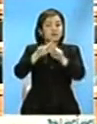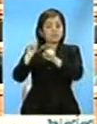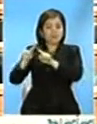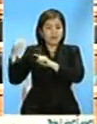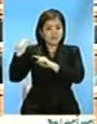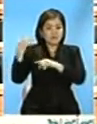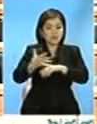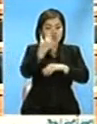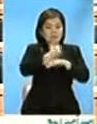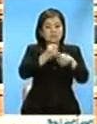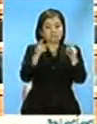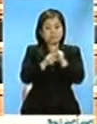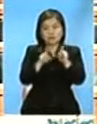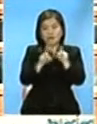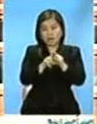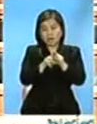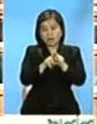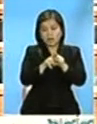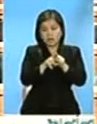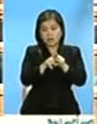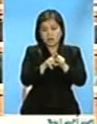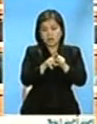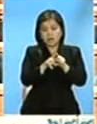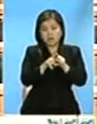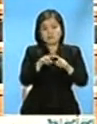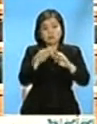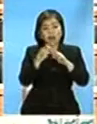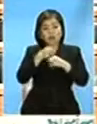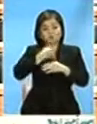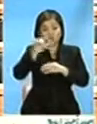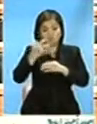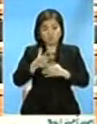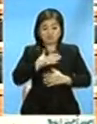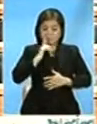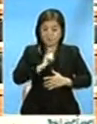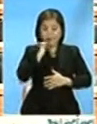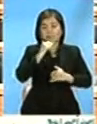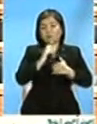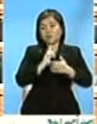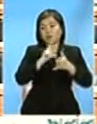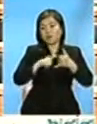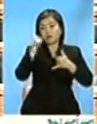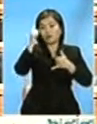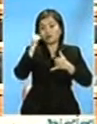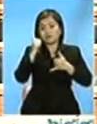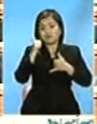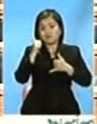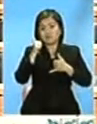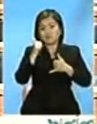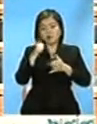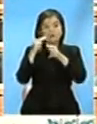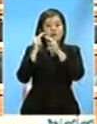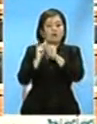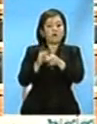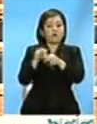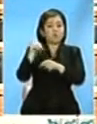การเมืองคิดอย่างนี้ตรงกันแล้วไม่ยุติครับถ้าบอกว่าฉันเป็นคนดีมึงโทษนะครับหรือฝ่ายตรงข้